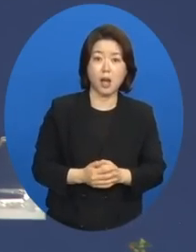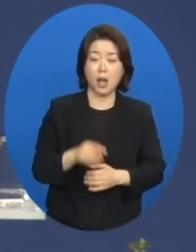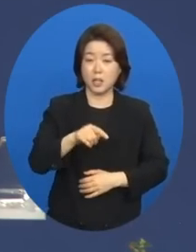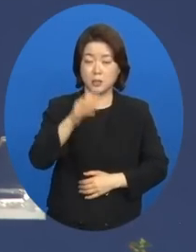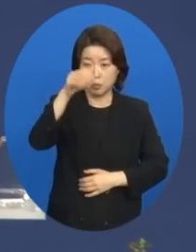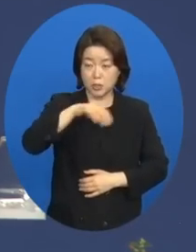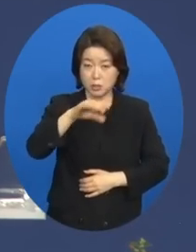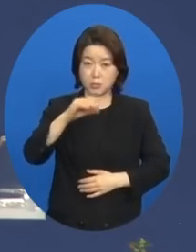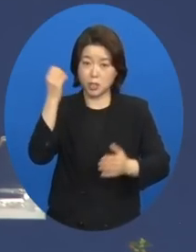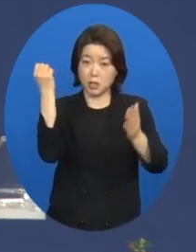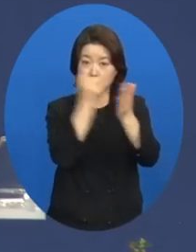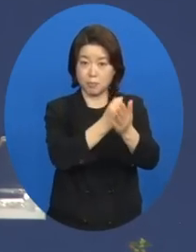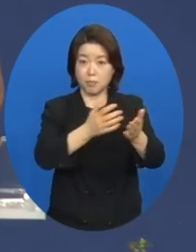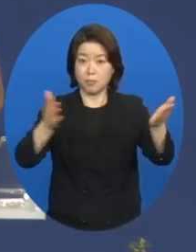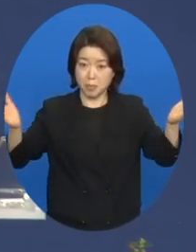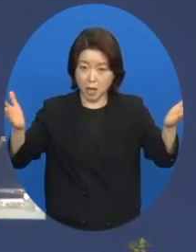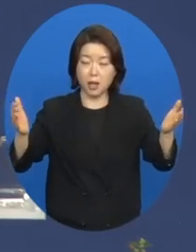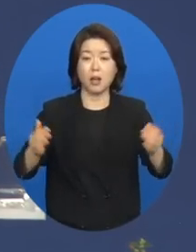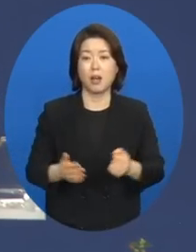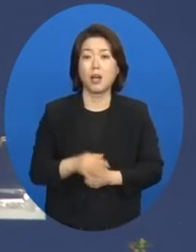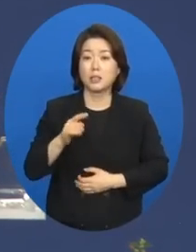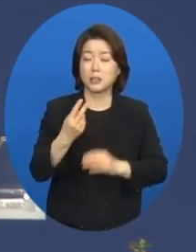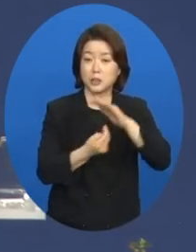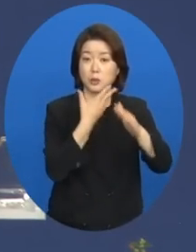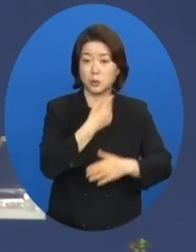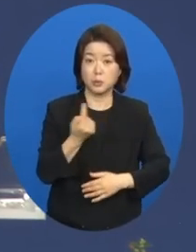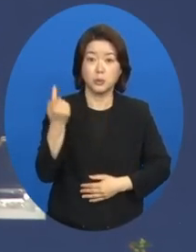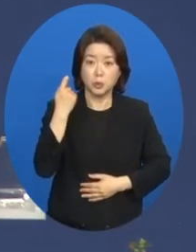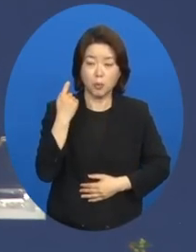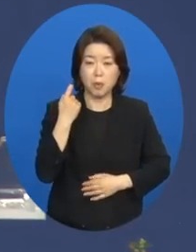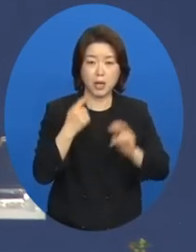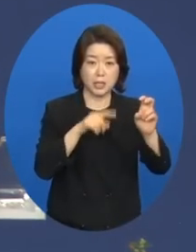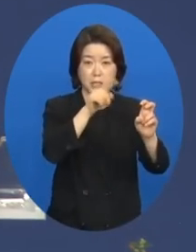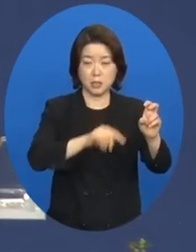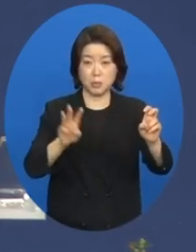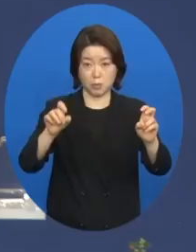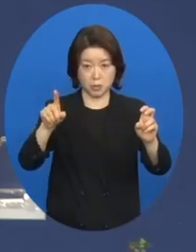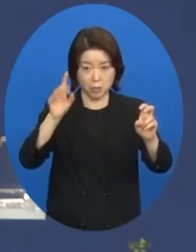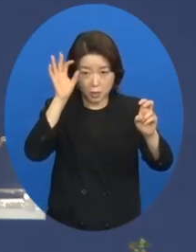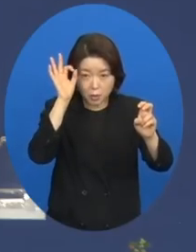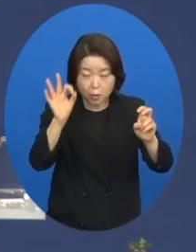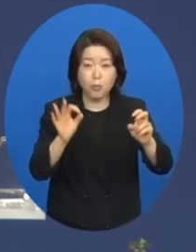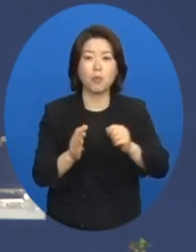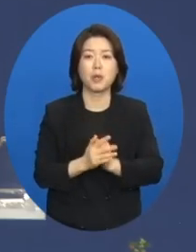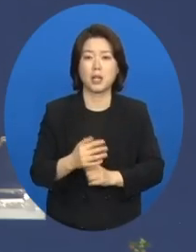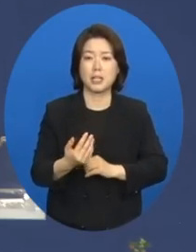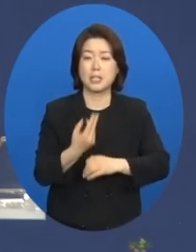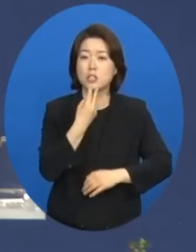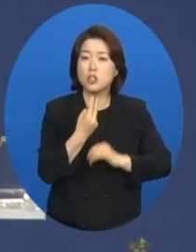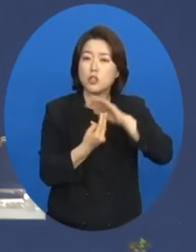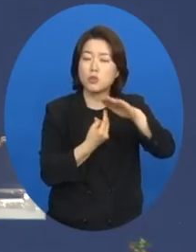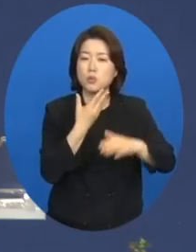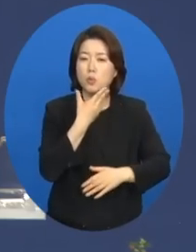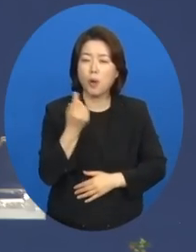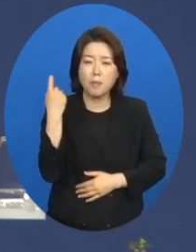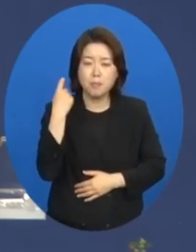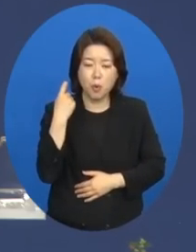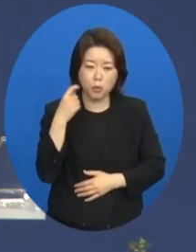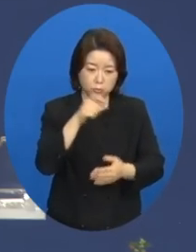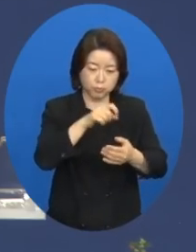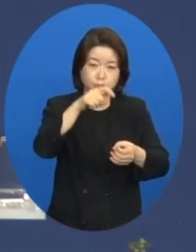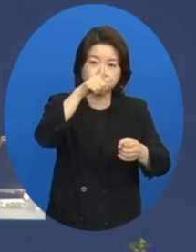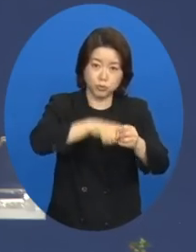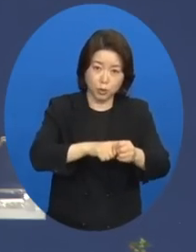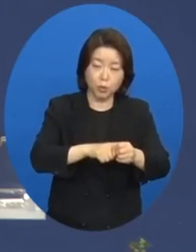십자가의 죽으심으로 그래서 그 요한복음 그 20장 31절에 요한복음을 기록한 목적을 기록할 때 내가